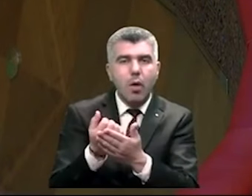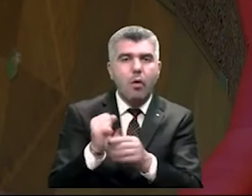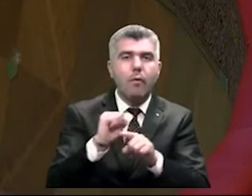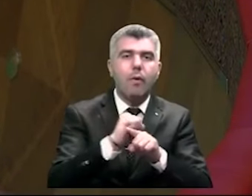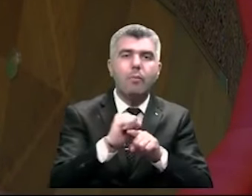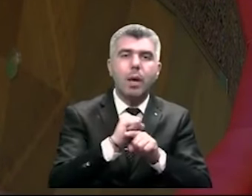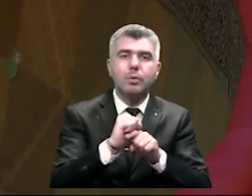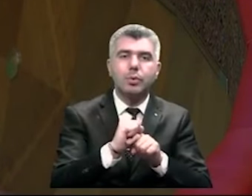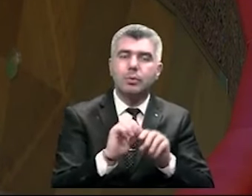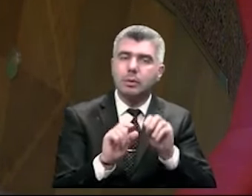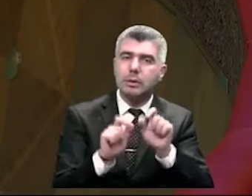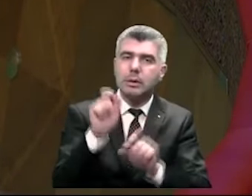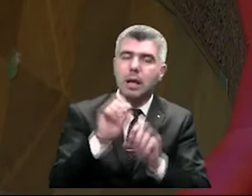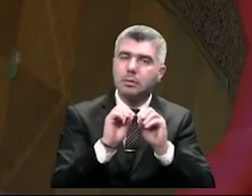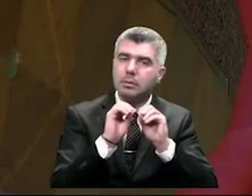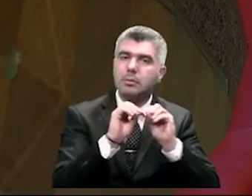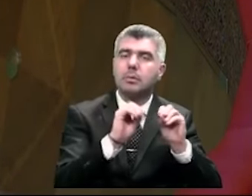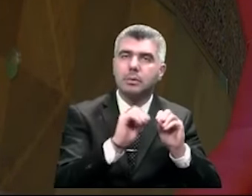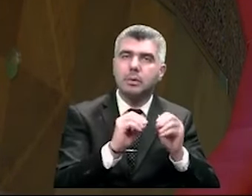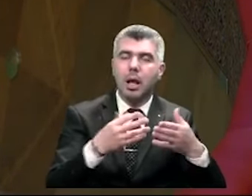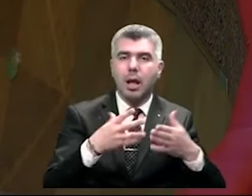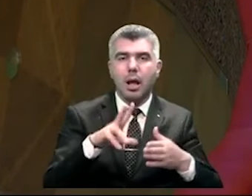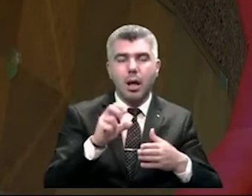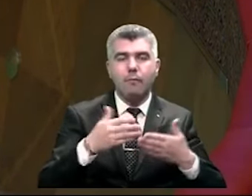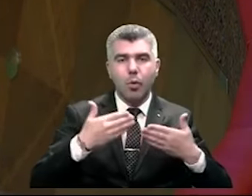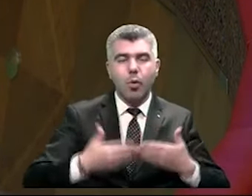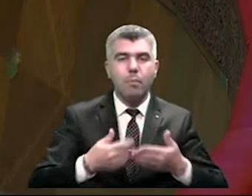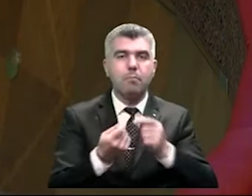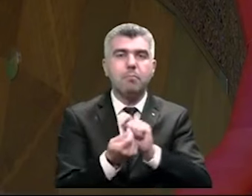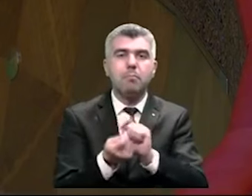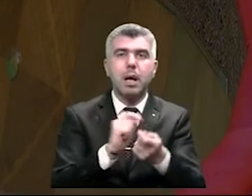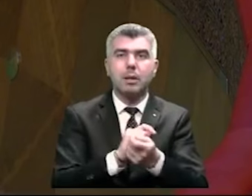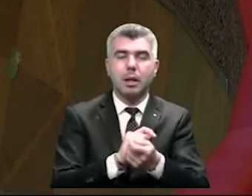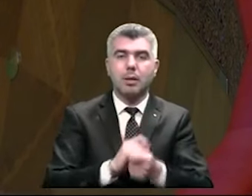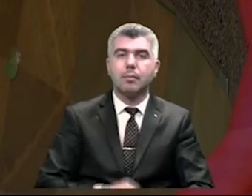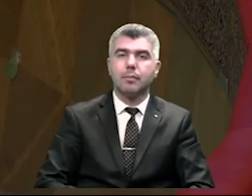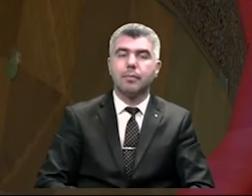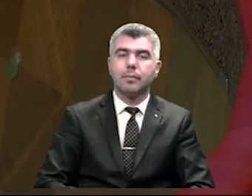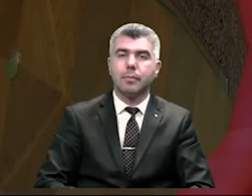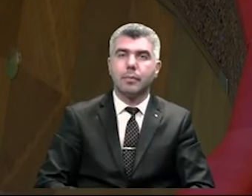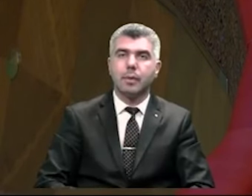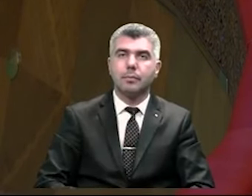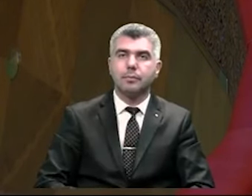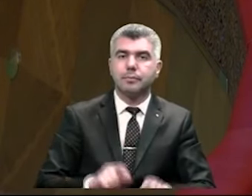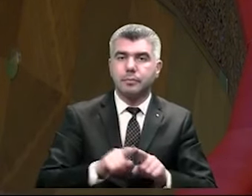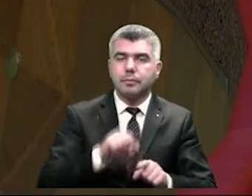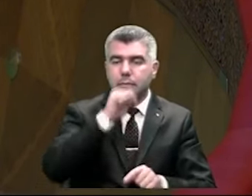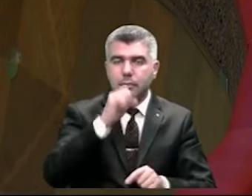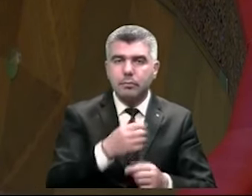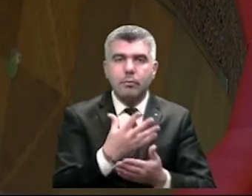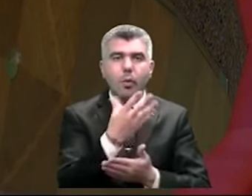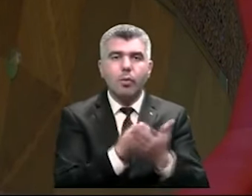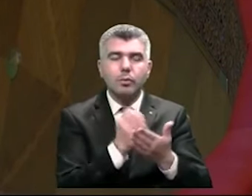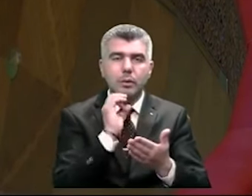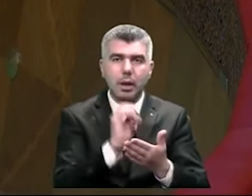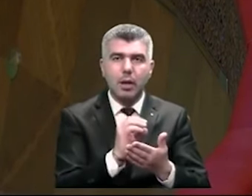كشخص وراكم اليوم كتعرفوا التحولات الكبيره اللي كينه كنقول كنبغي من الوليدات والبنيات ديالنا